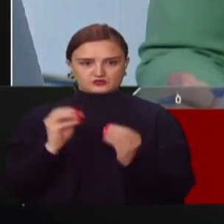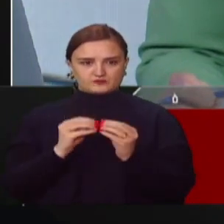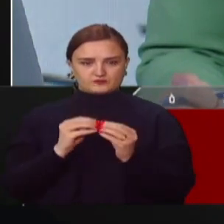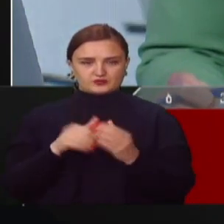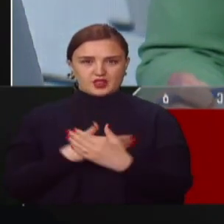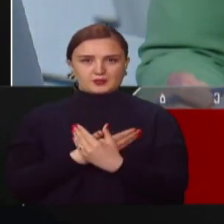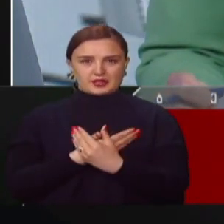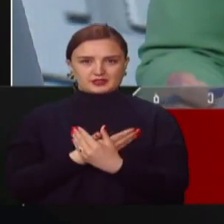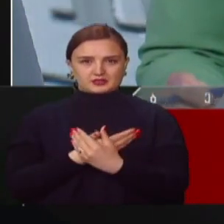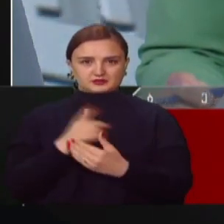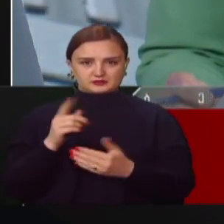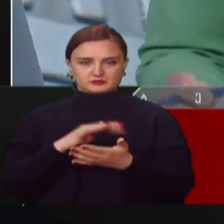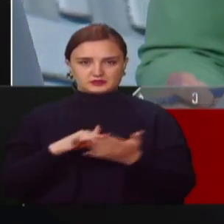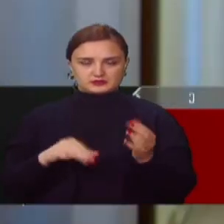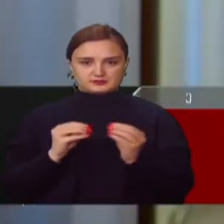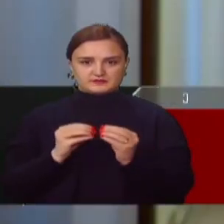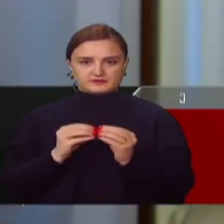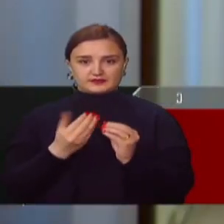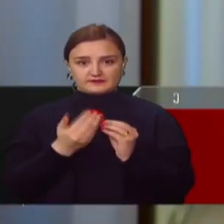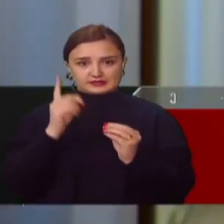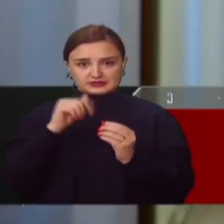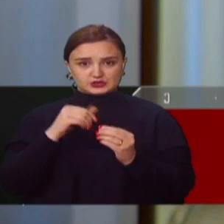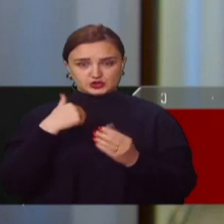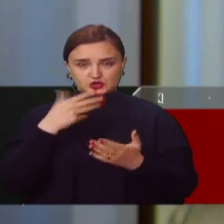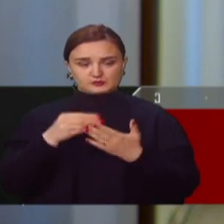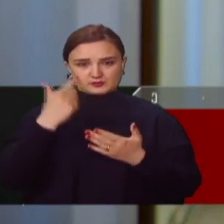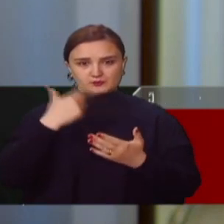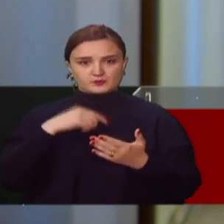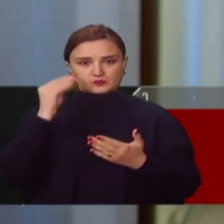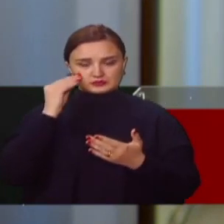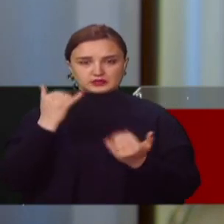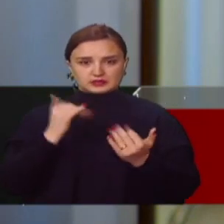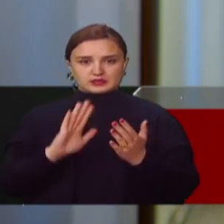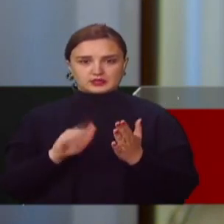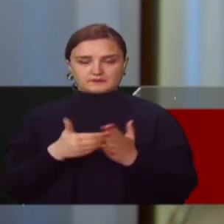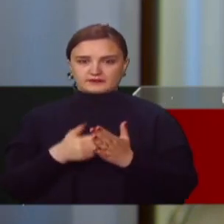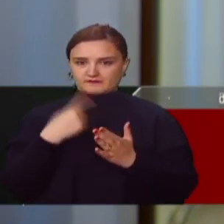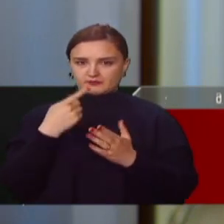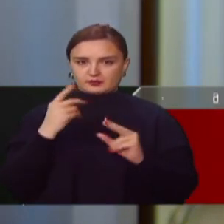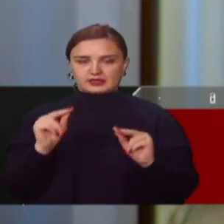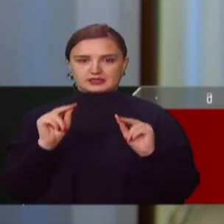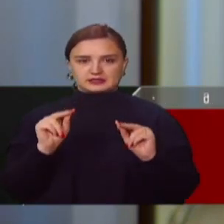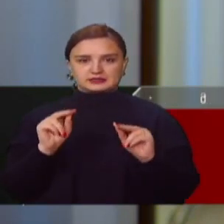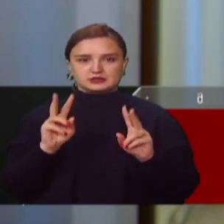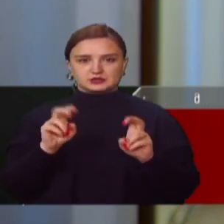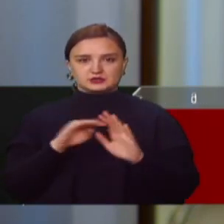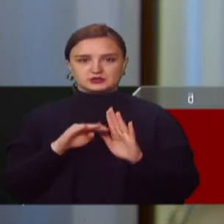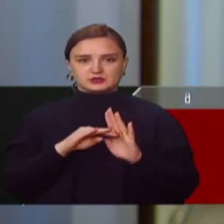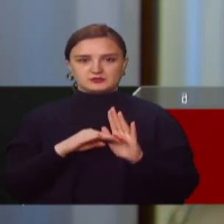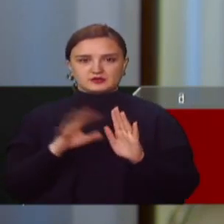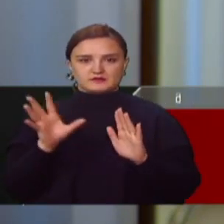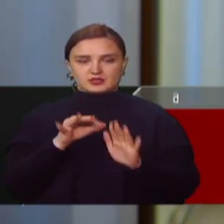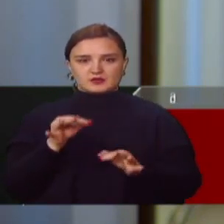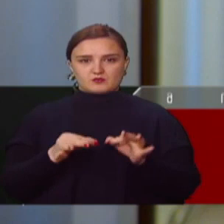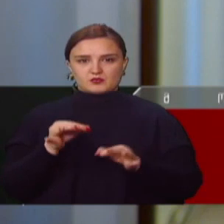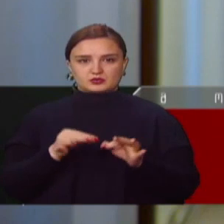მე კიდევ ვიმეორებ, ეხლა ჩემი პოზიცია გახსოვთ ალბათ, მე ვამბობდი, რომ ეს და ვამბობ დღემდე, რომ კეთილსინდისიერების სისტემა ყველა მოსამართლის მიმართ